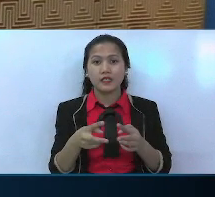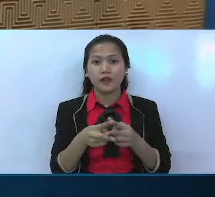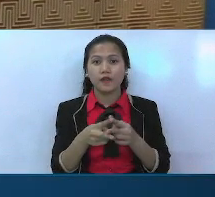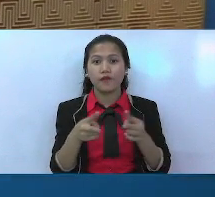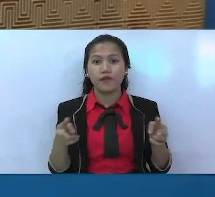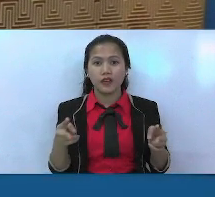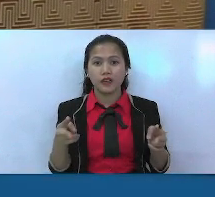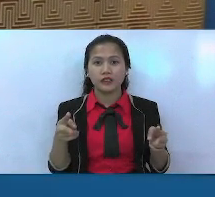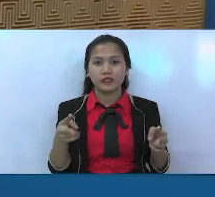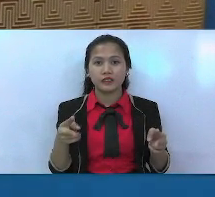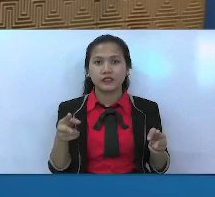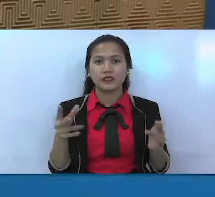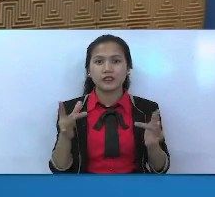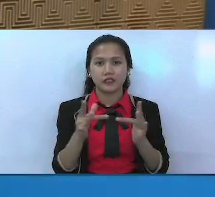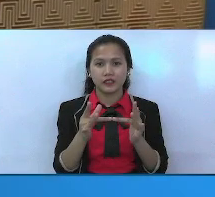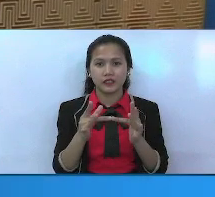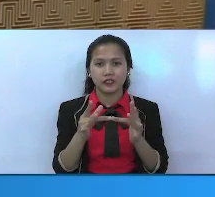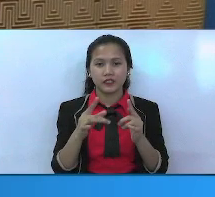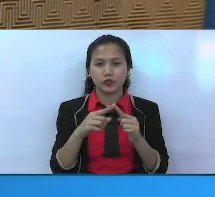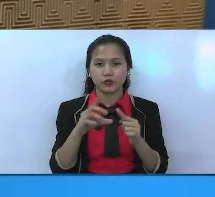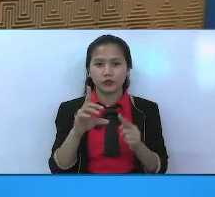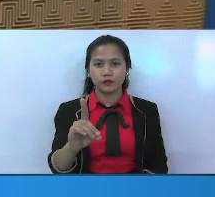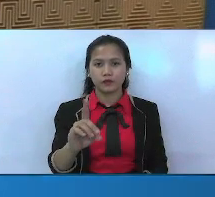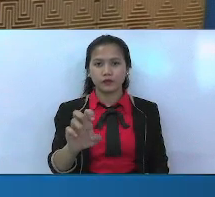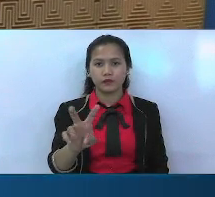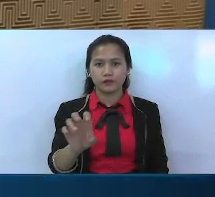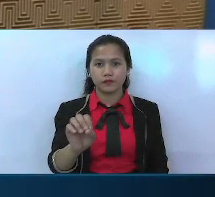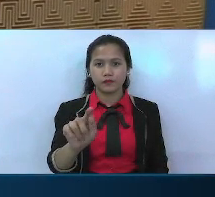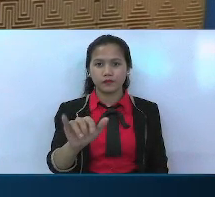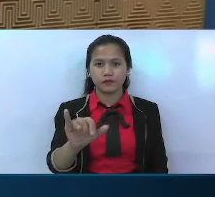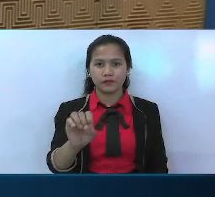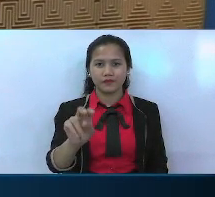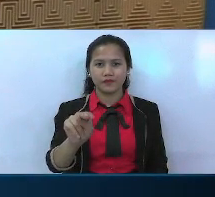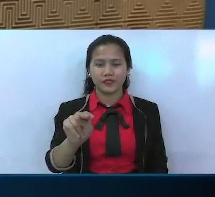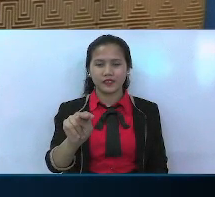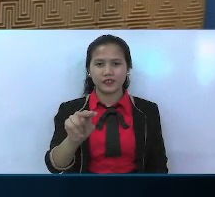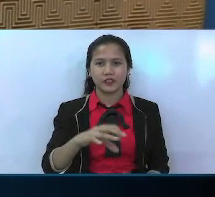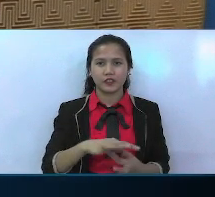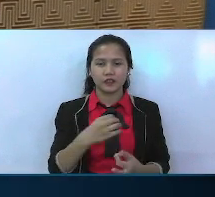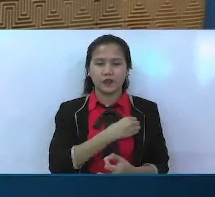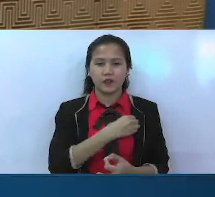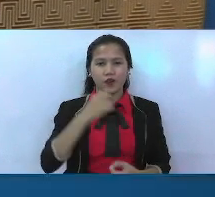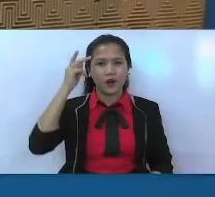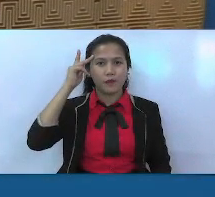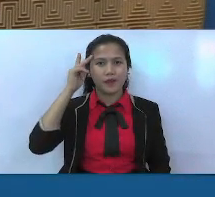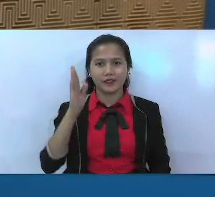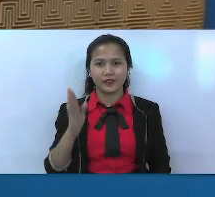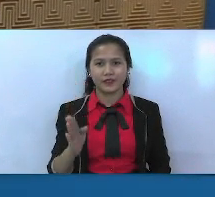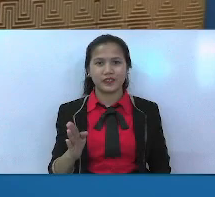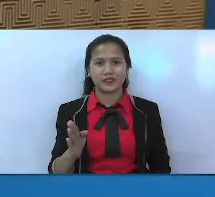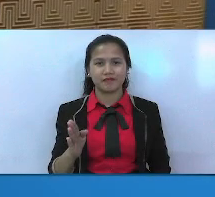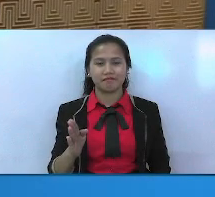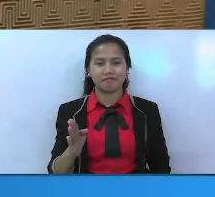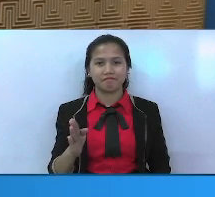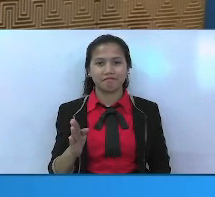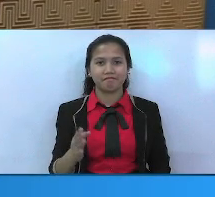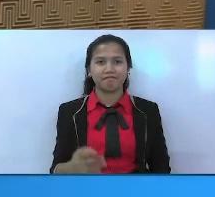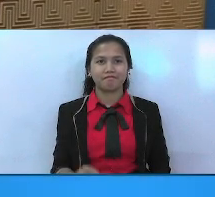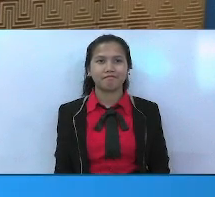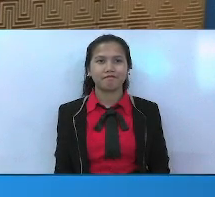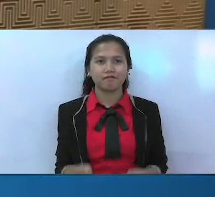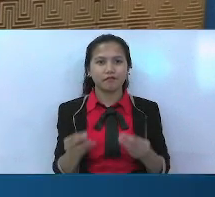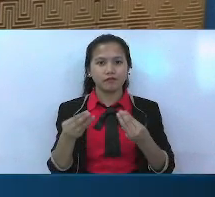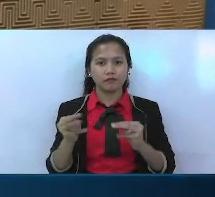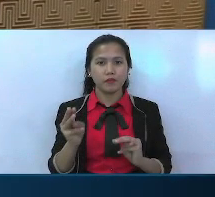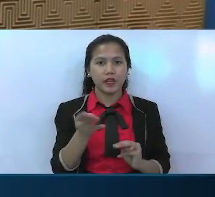ngayon. Oh, baka may hindi nagbasa ng devotion ha. Hindi ko pa nagbasa. Nag-send sa akin, nag-send sa akin. Sorry, pastor. Ikaw pala ito hindi na gano eh.